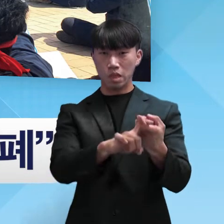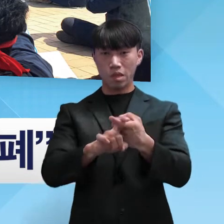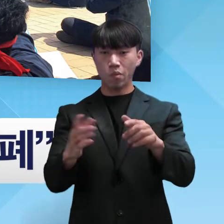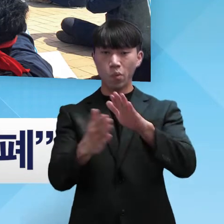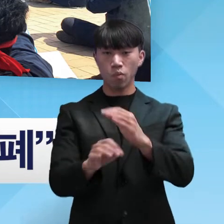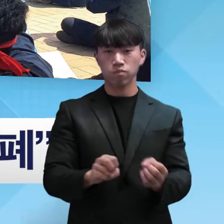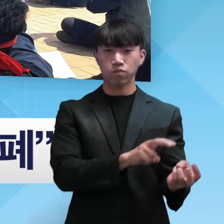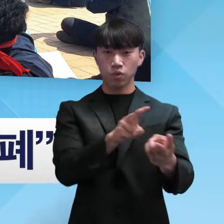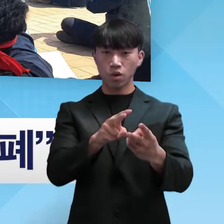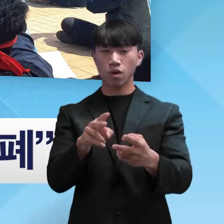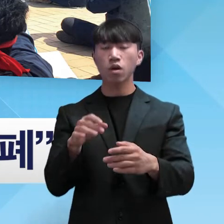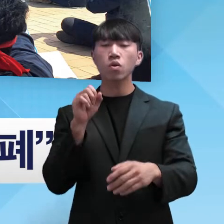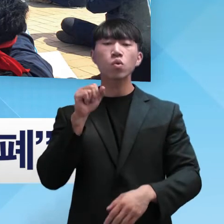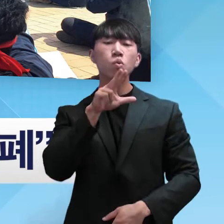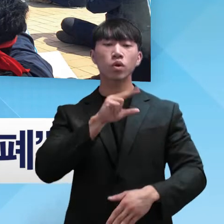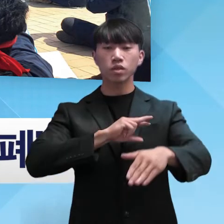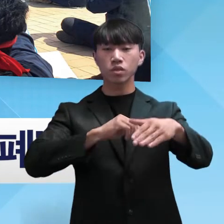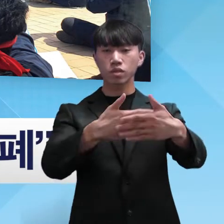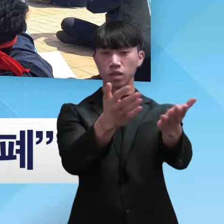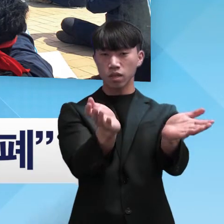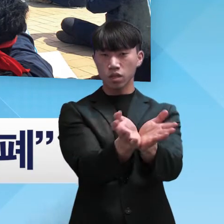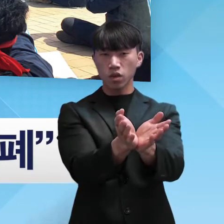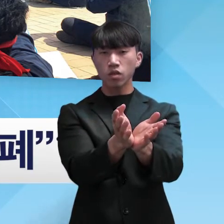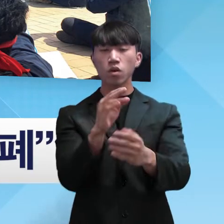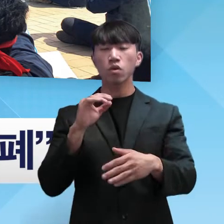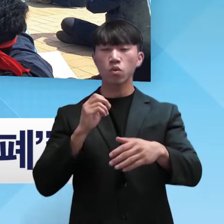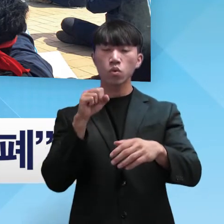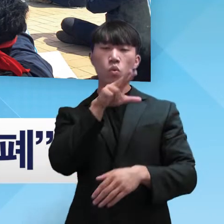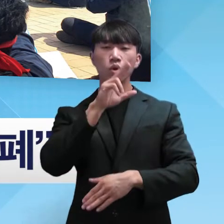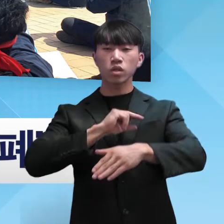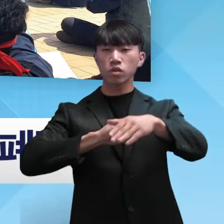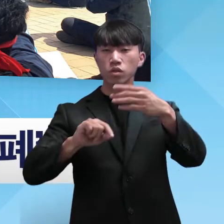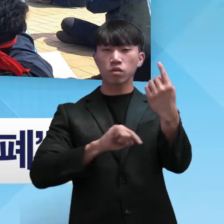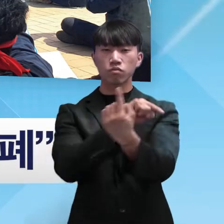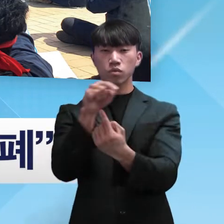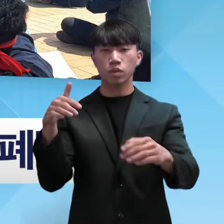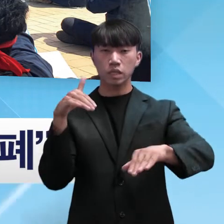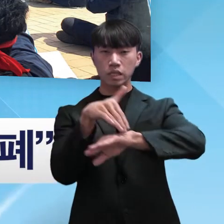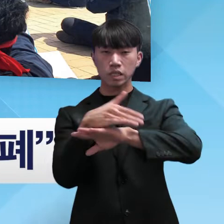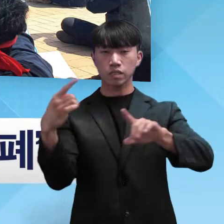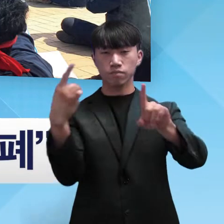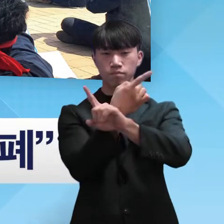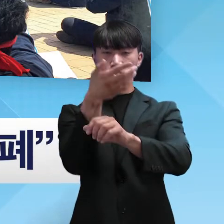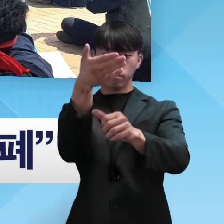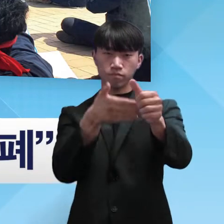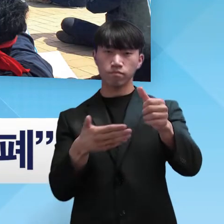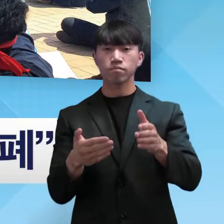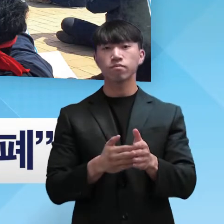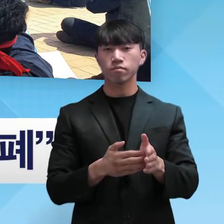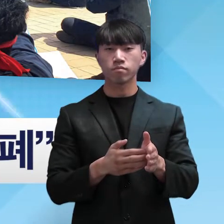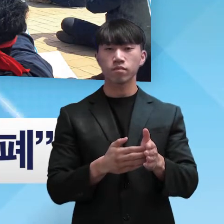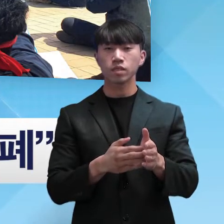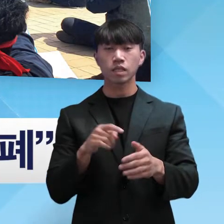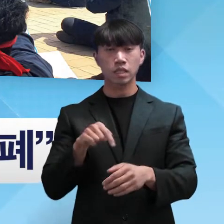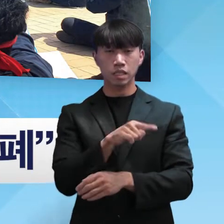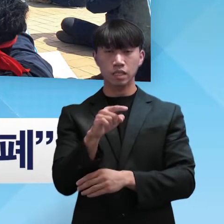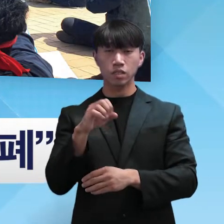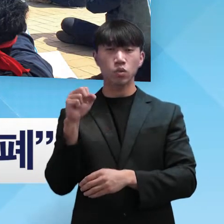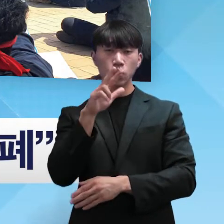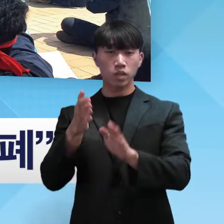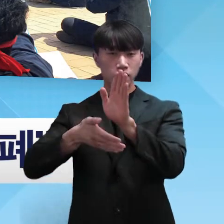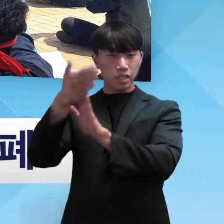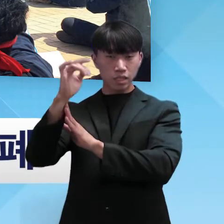민주노총 공공운수노조 용인경전철지부가 용인경전철의 다단계 운영방식 개선을 촉구하고 나섰습니다.